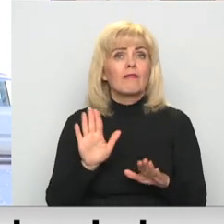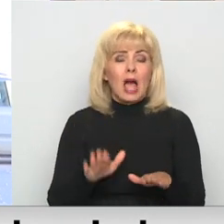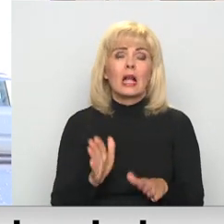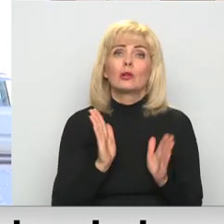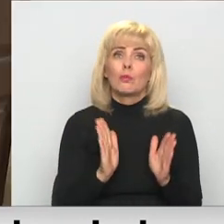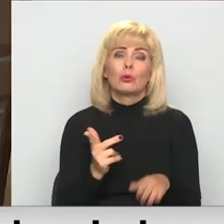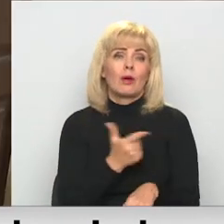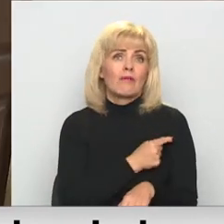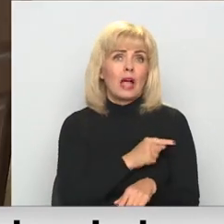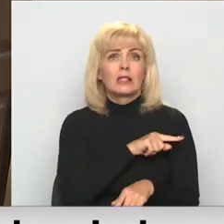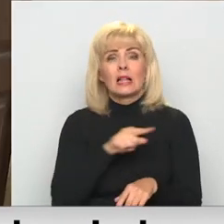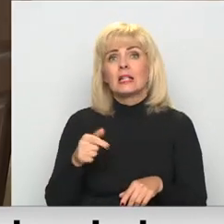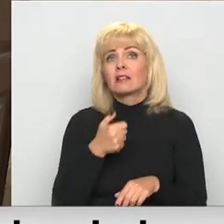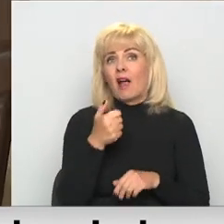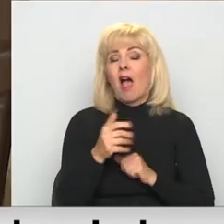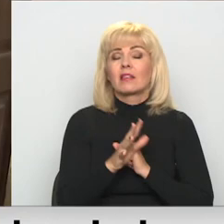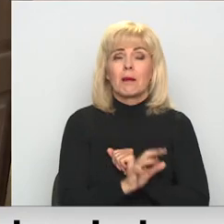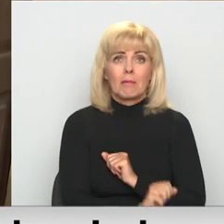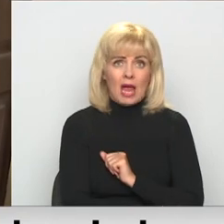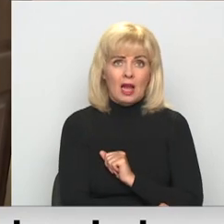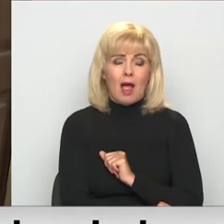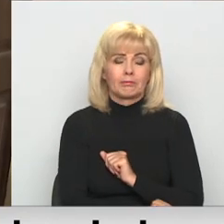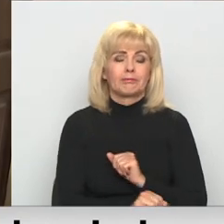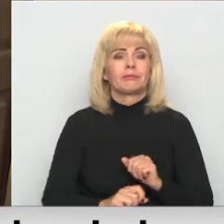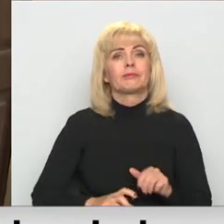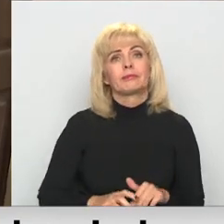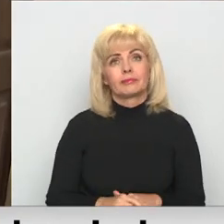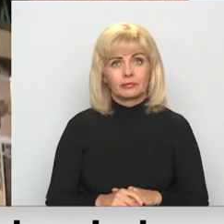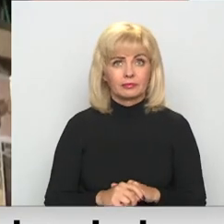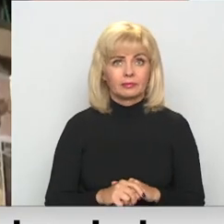vakcinēti līdz gada beigām. Dacis Tirāne, Ivo Aržepickis, Latvijas televīzija.